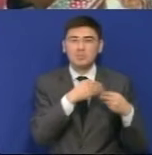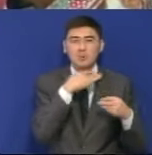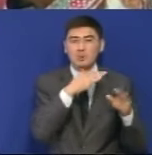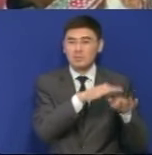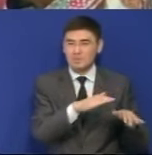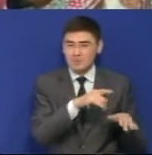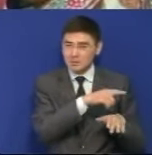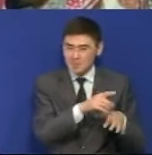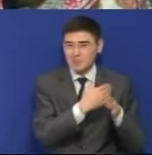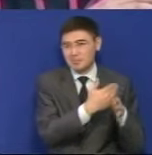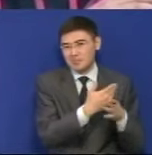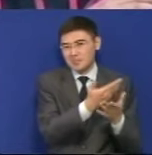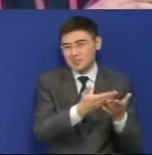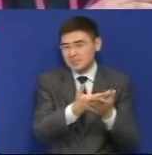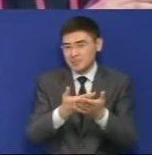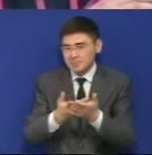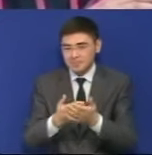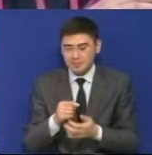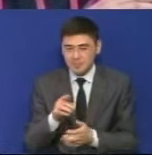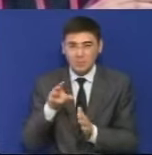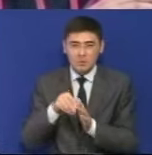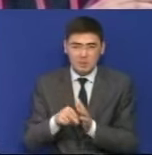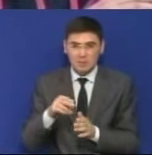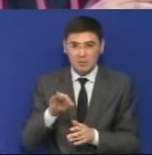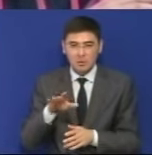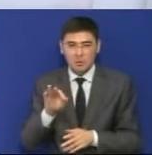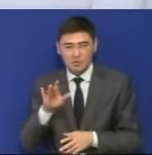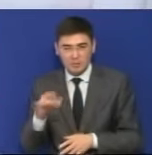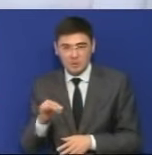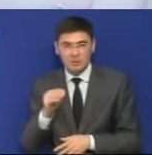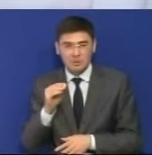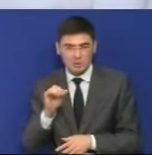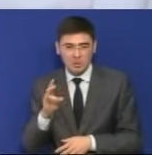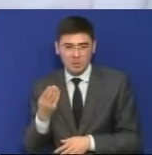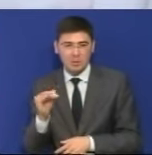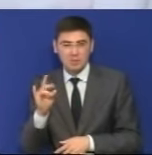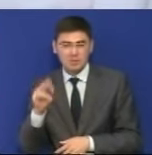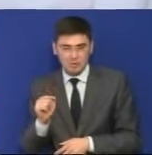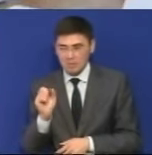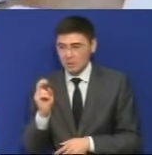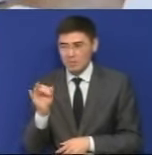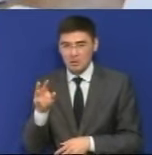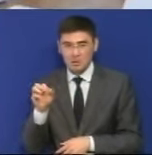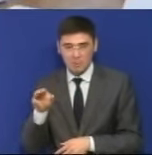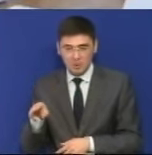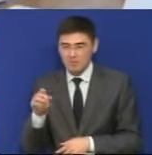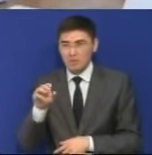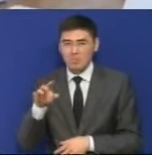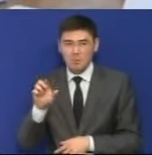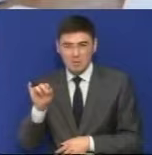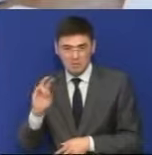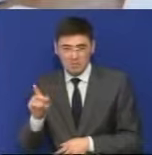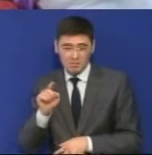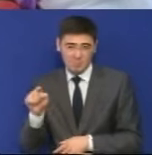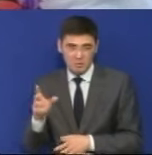семей. В нее вошли представители Ассоциации деловых женщин, специалисты самостоятельных отделов акимата и банков. В этот раз заседание Совета по